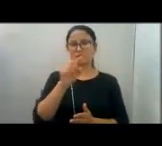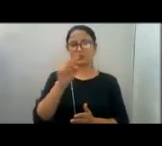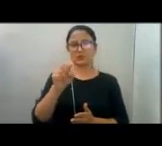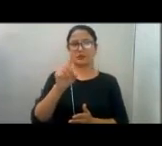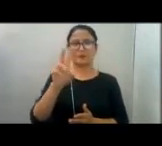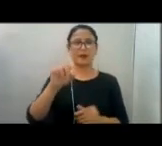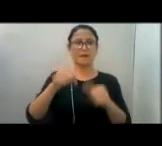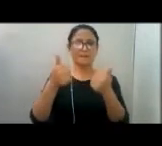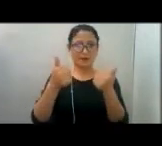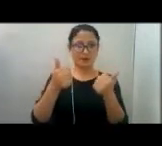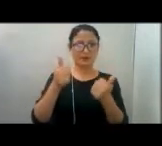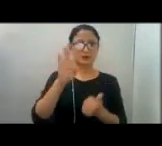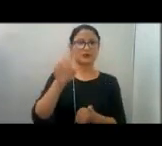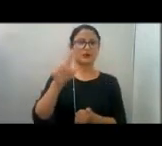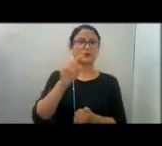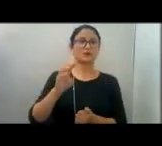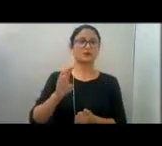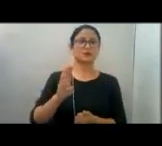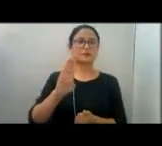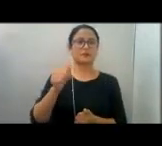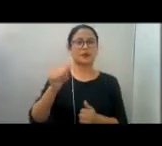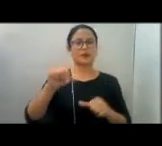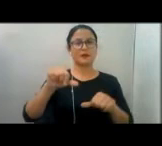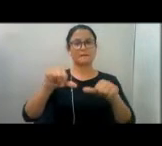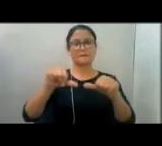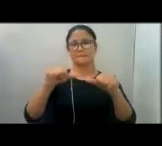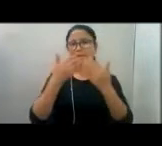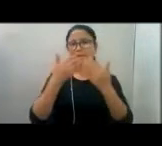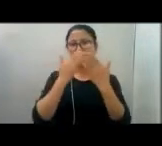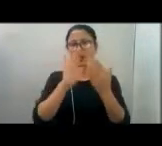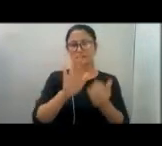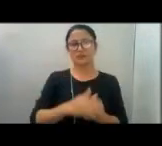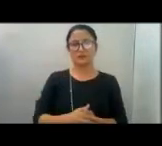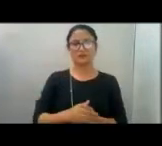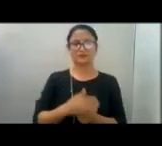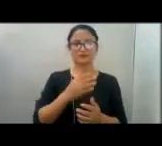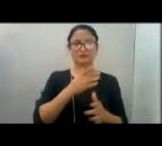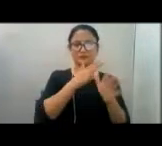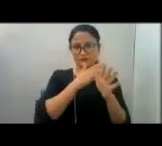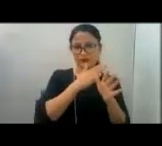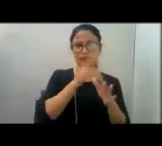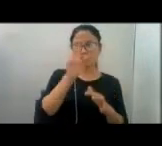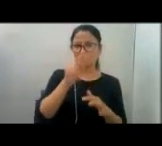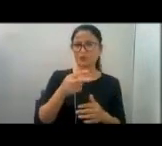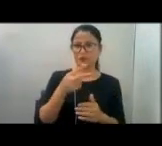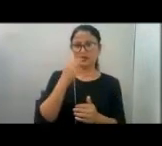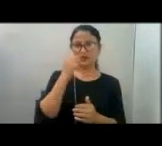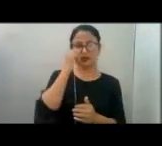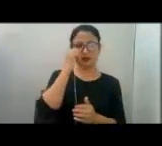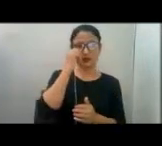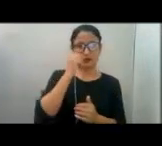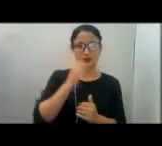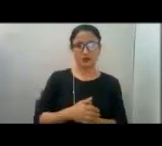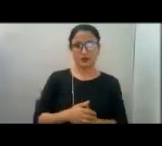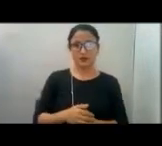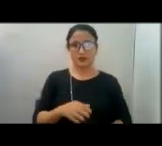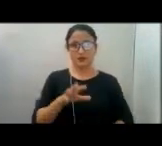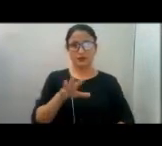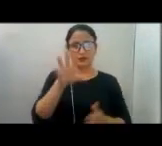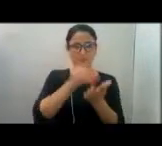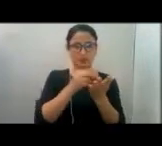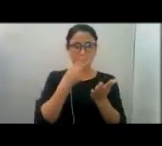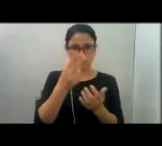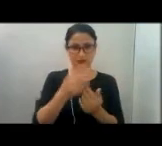4% जतिले ब्याचलर तह पढ्नु भएको छ. वैवाहिक स्थितिको तथ्याङ्क हेर्दाखेरि